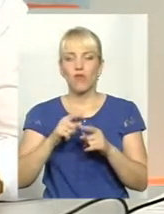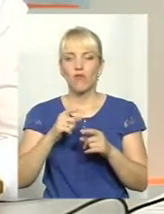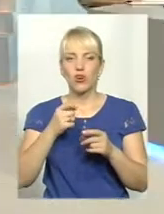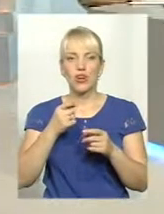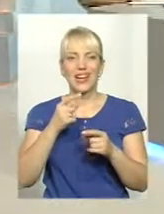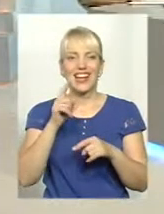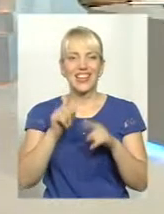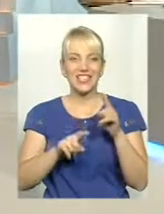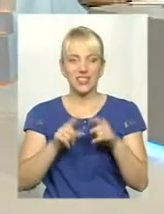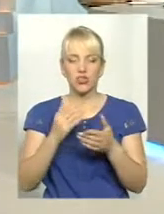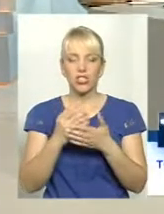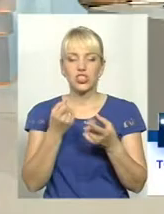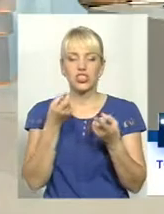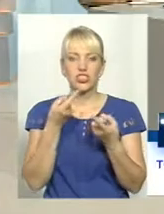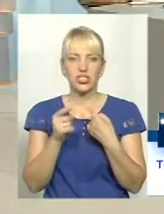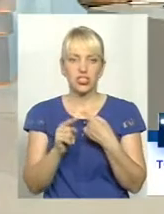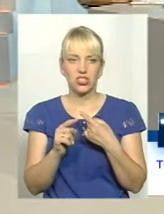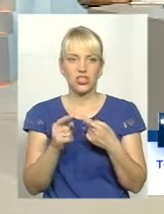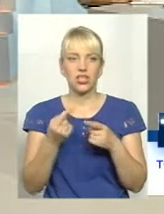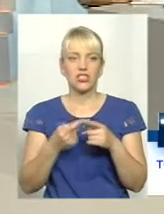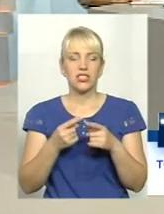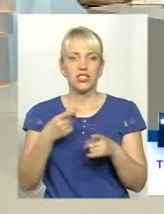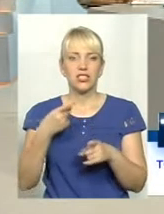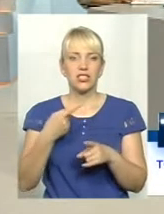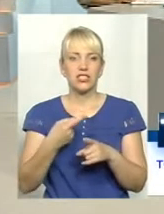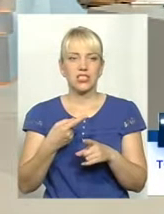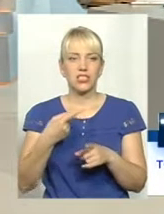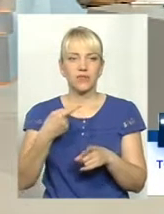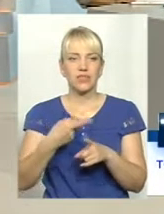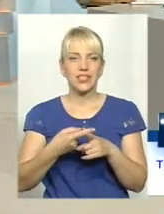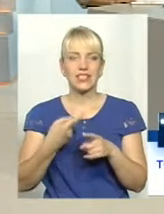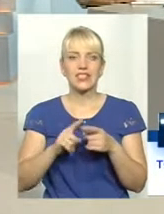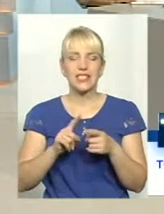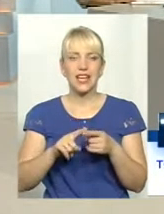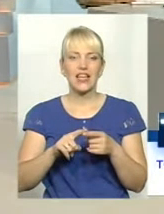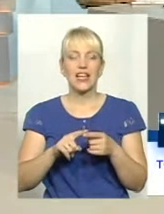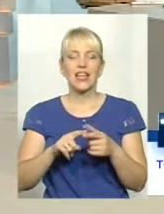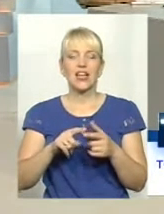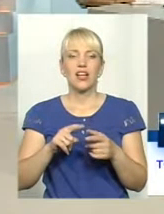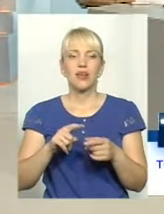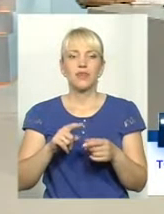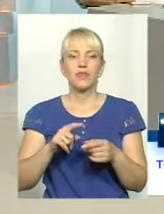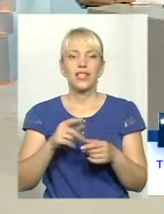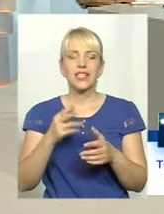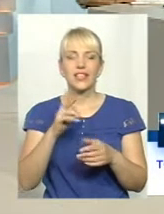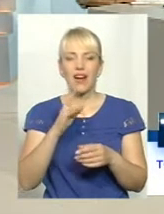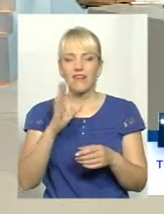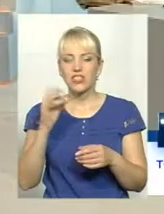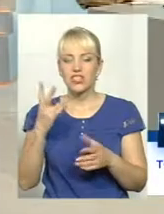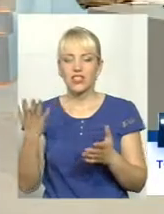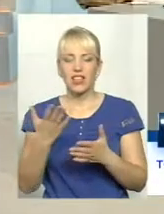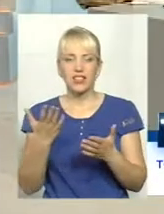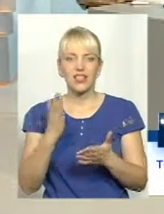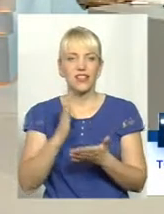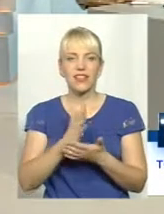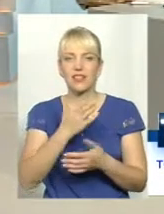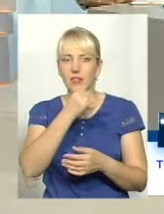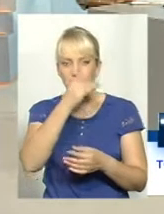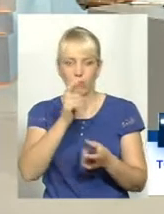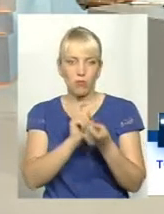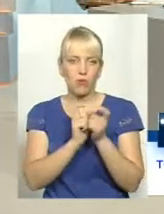землі. Це, ми знаємо, що це повітря, земля, вода, вогонь. Але в такому тлумаченні це